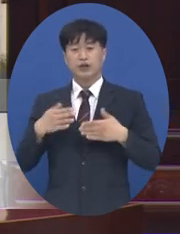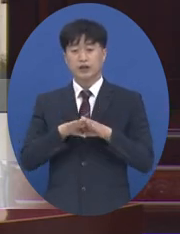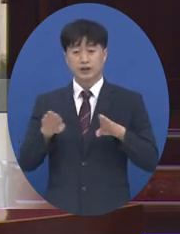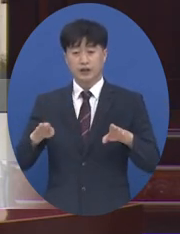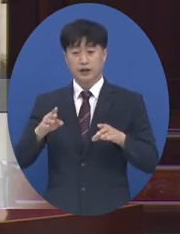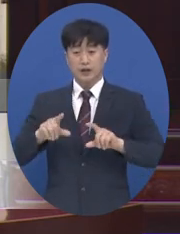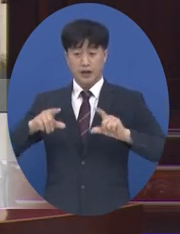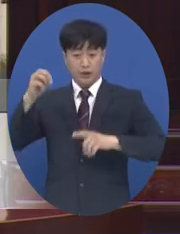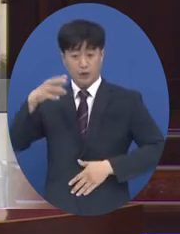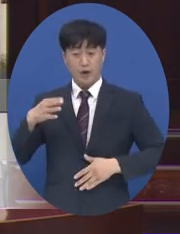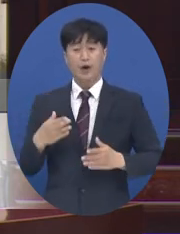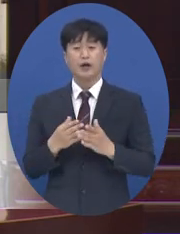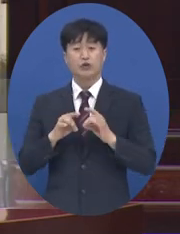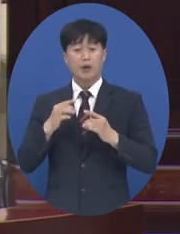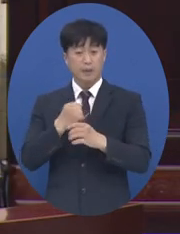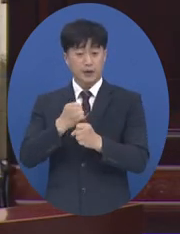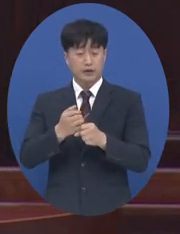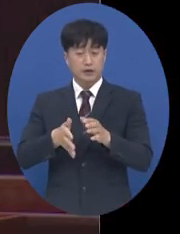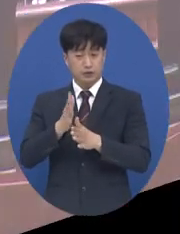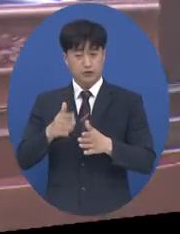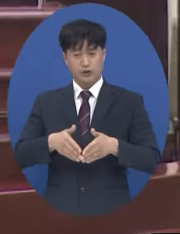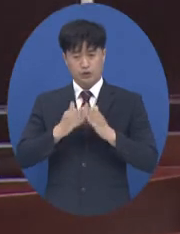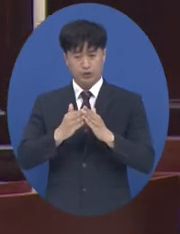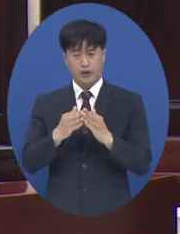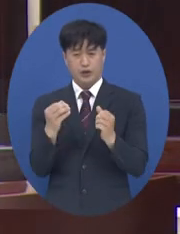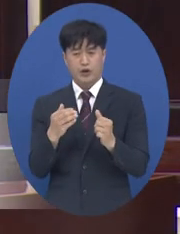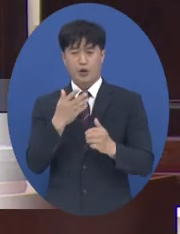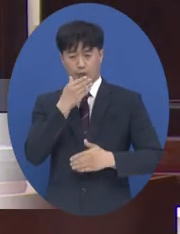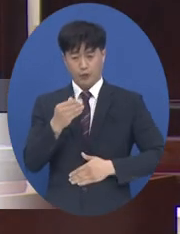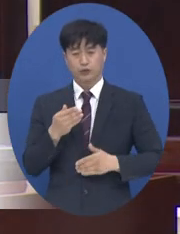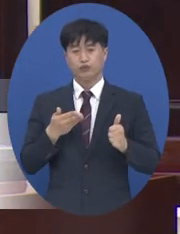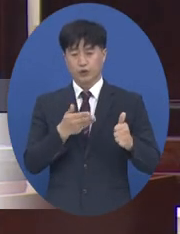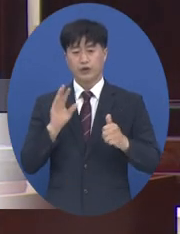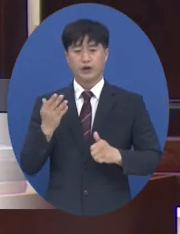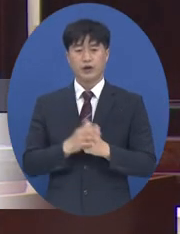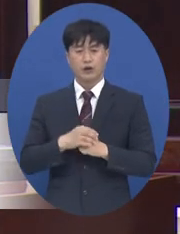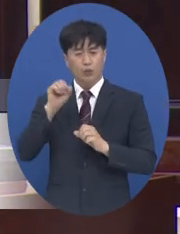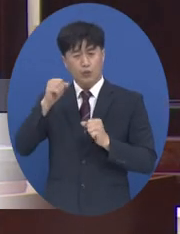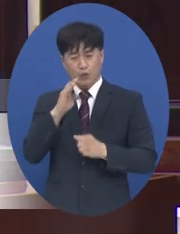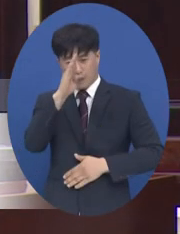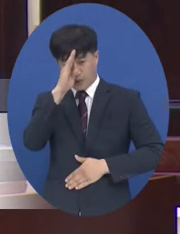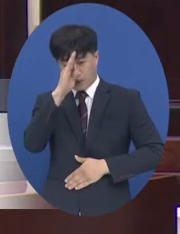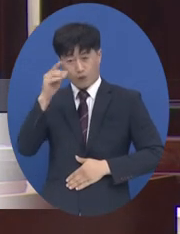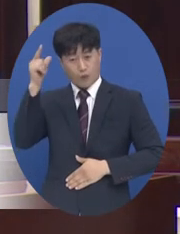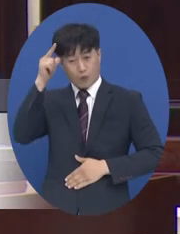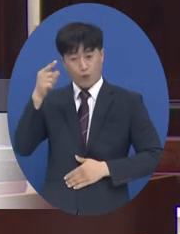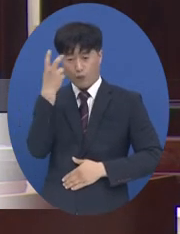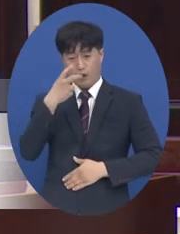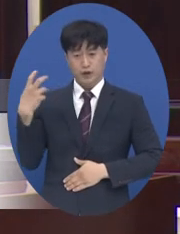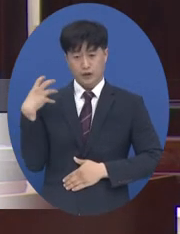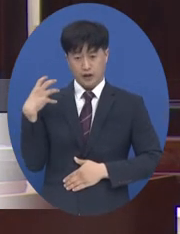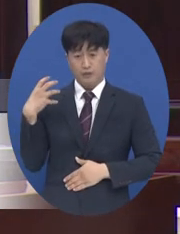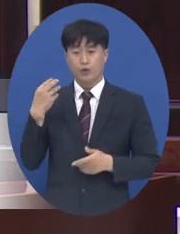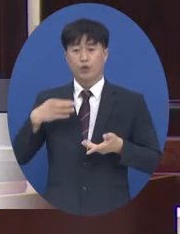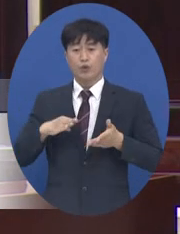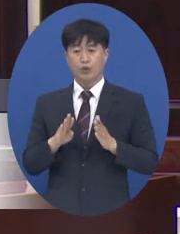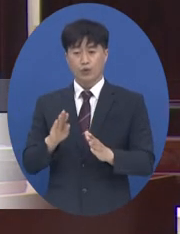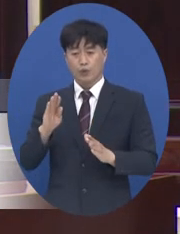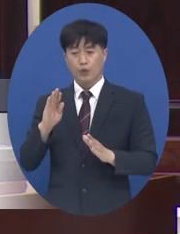설치하여 에너지 복지 실현을 선도해 나가야 합니다. 가축 질병과 축산물 관리 업무를 맡고 있는